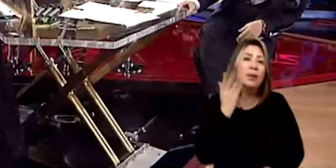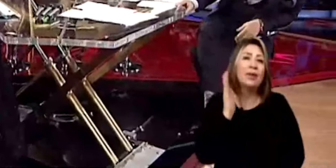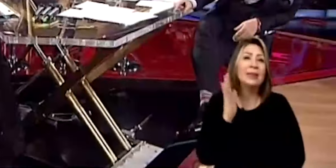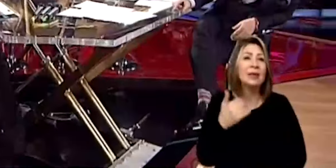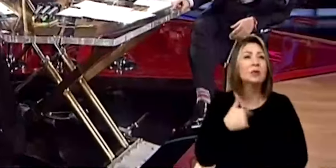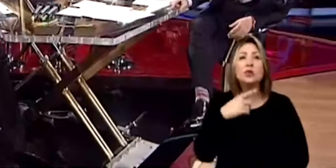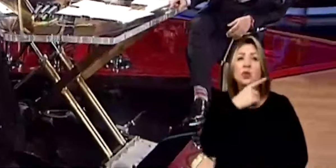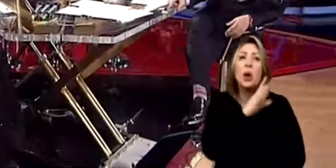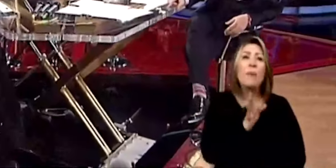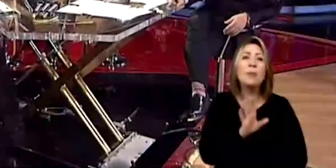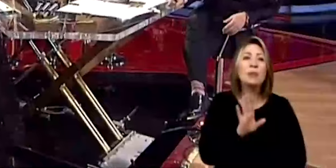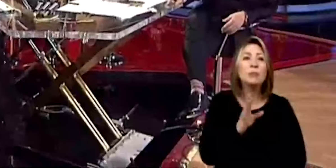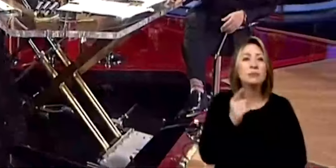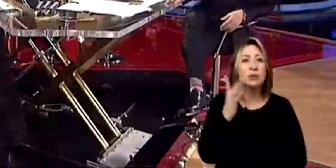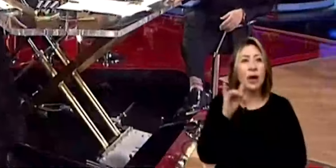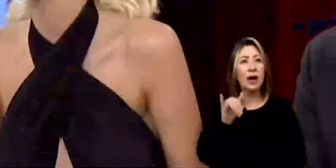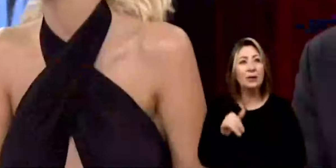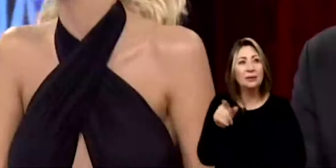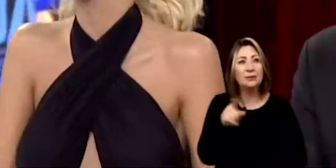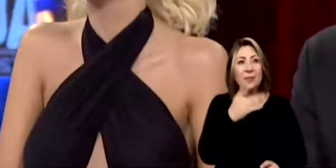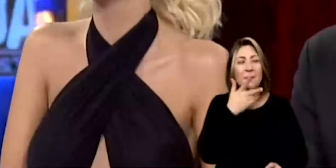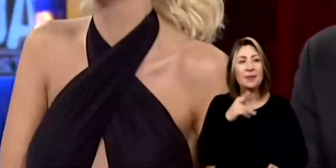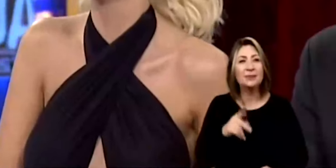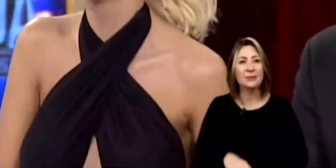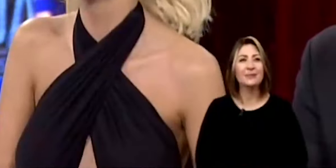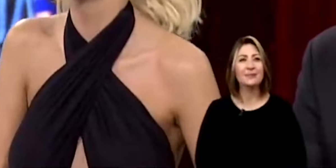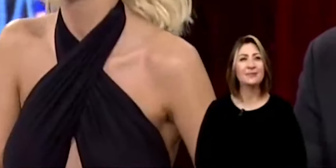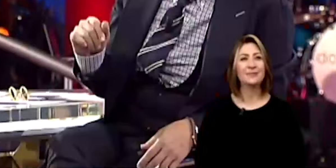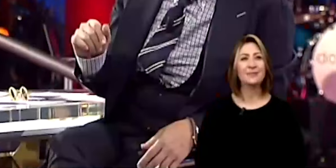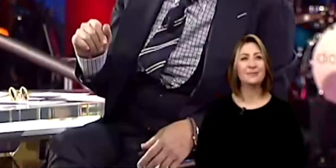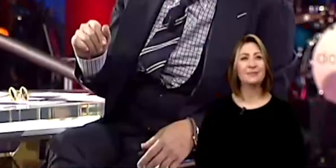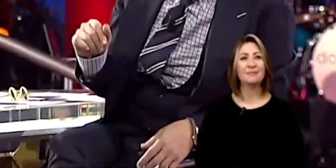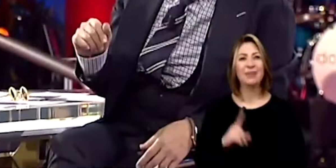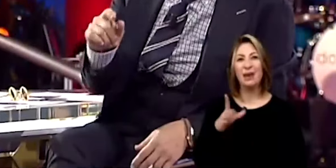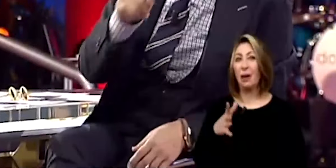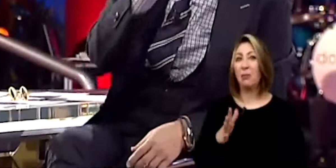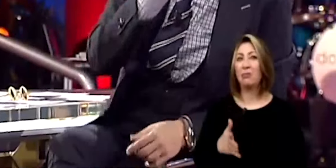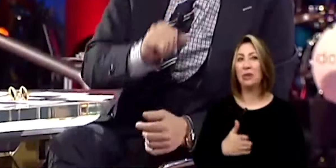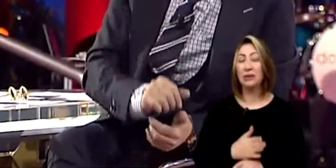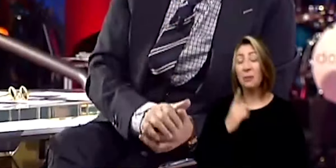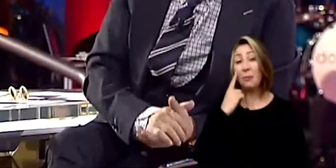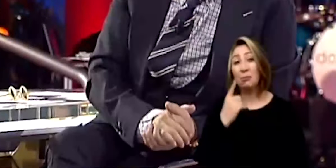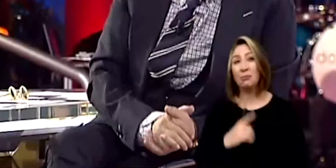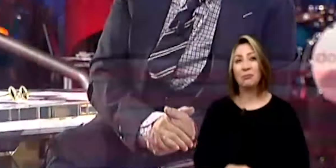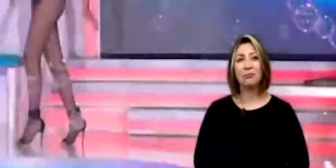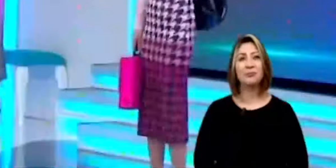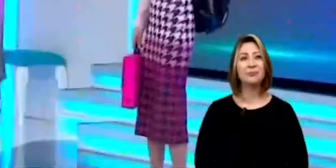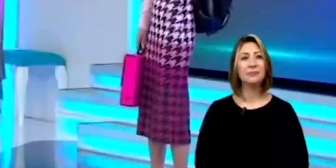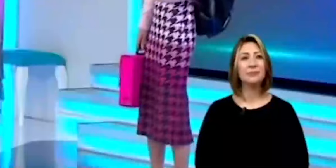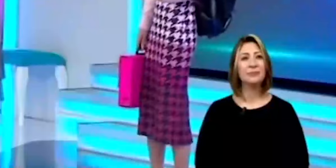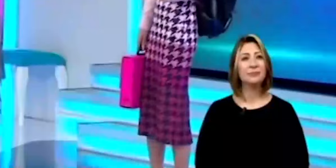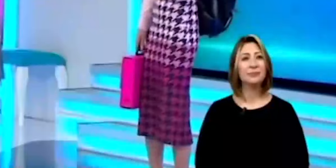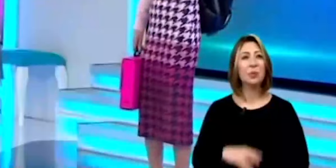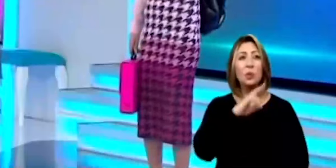aslında. Hiç zorlanmadım yapmakta. Az önce yaptığım figürlere çok benziyordu değil mi? Bir garip, hakikaten bir garip. Devam edelim.